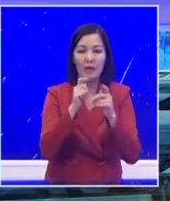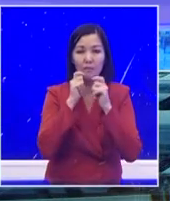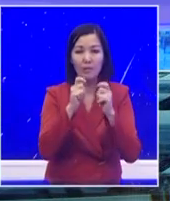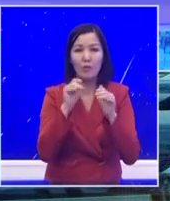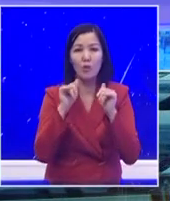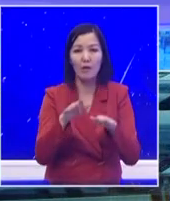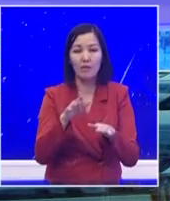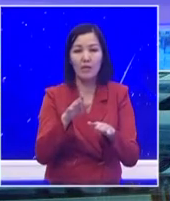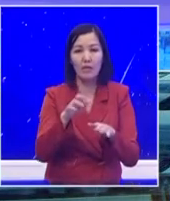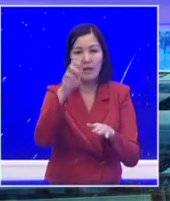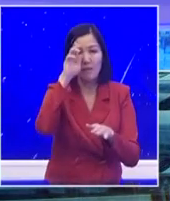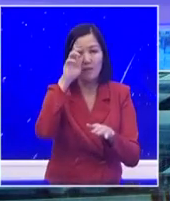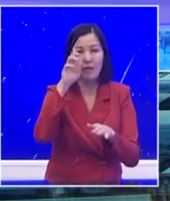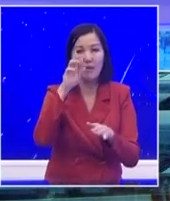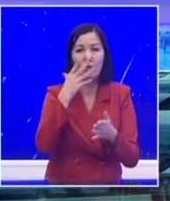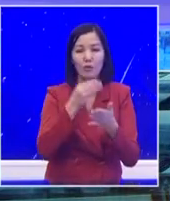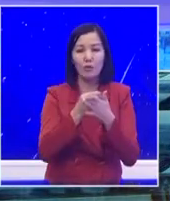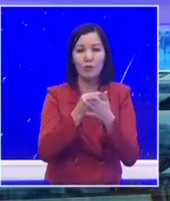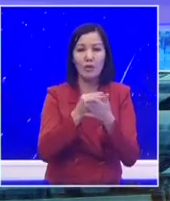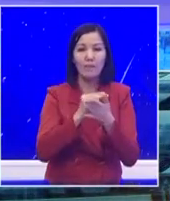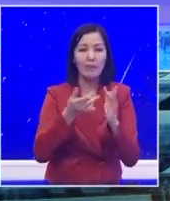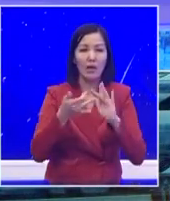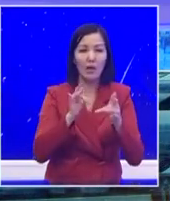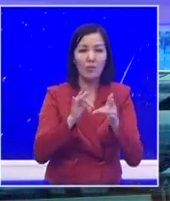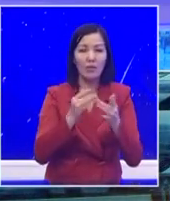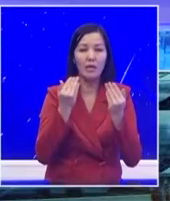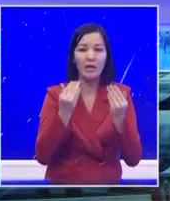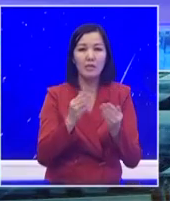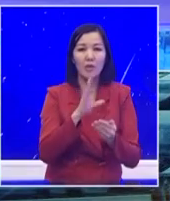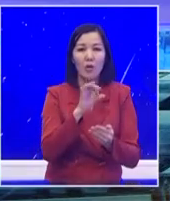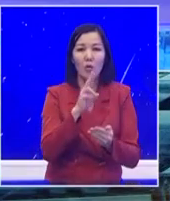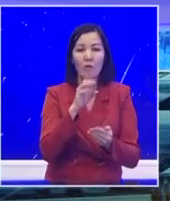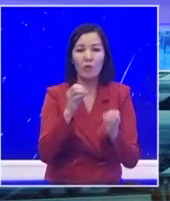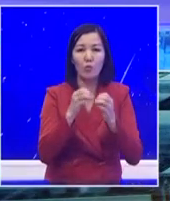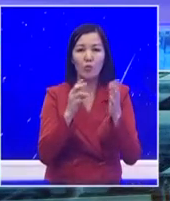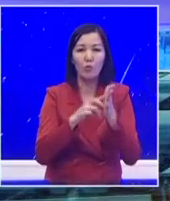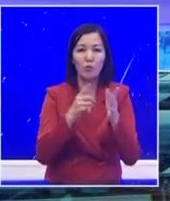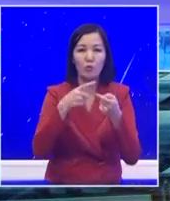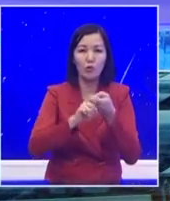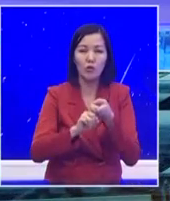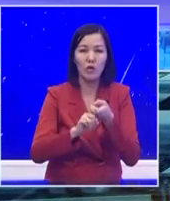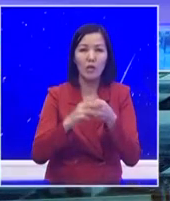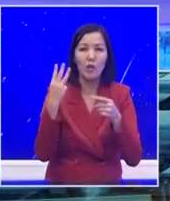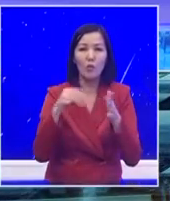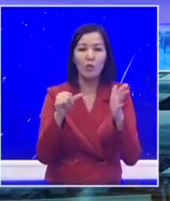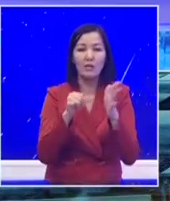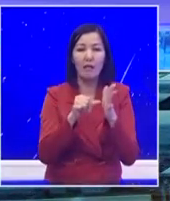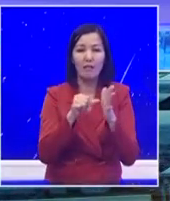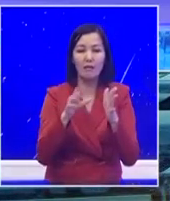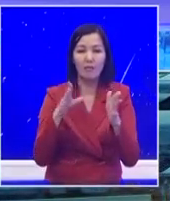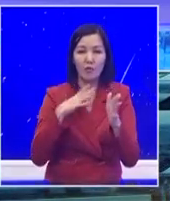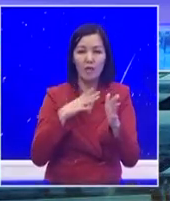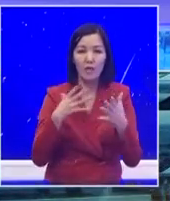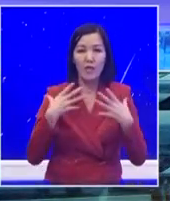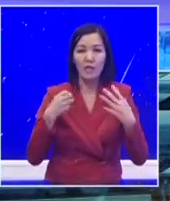деп жазды мемлекет басшысы Твиттерде. Соңғы мәлімет бойынша елде COVID-19 жұқтырған адам саны 36-ға жетті.